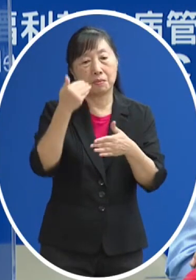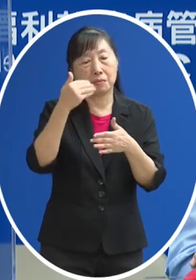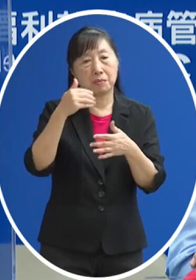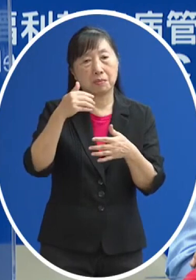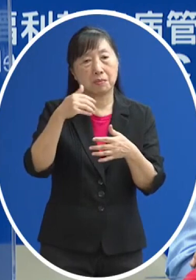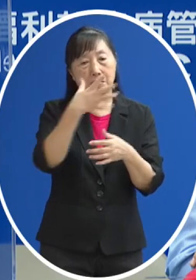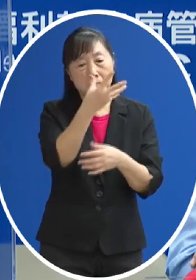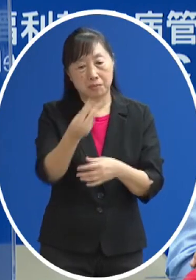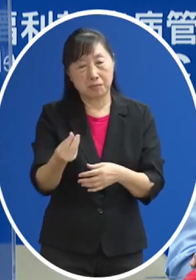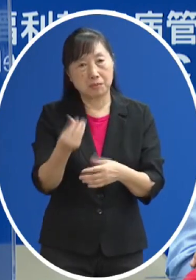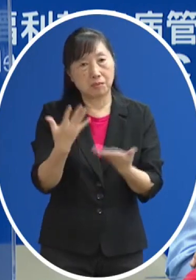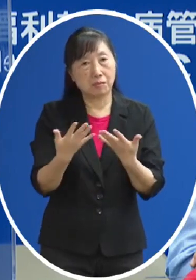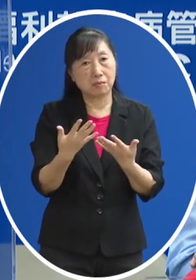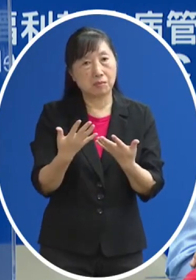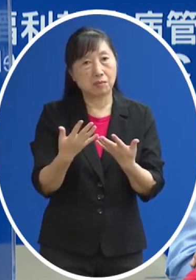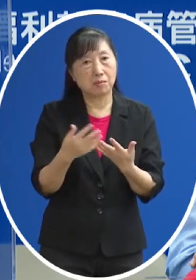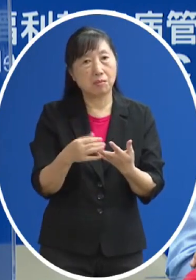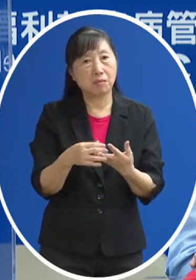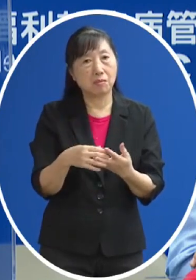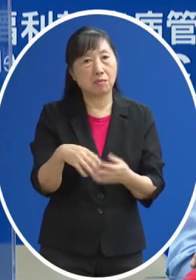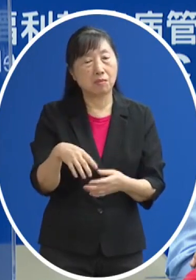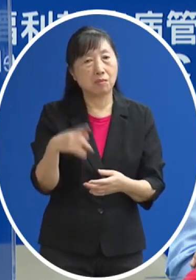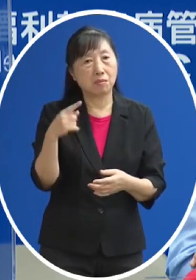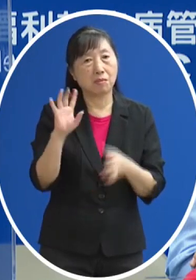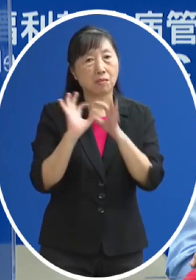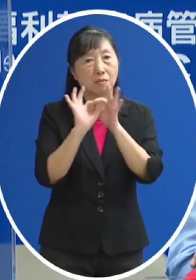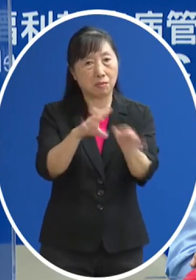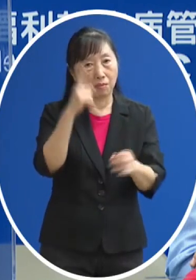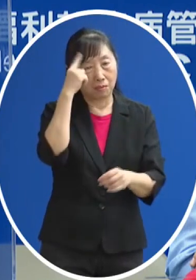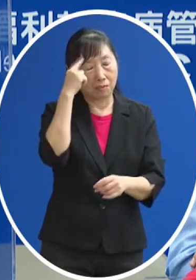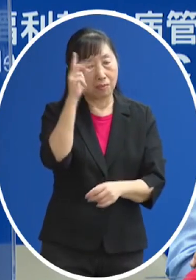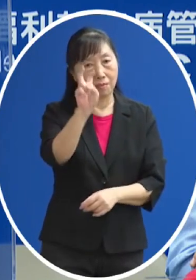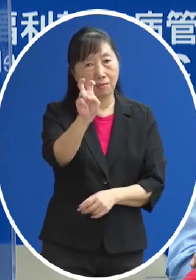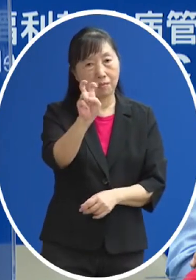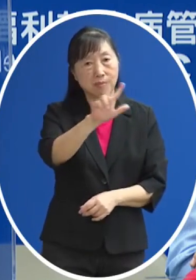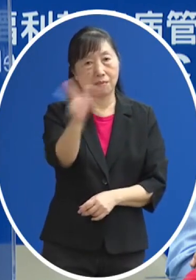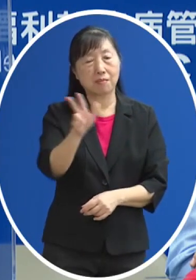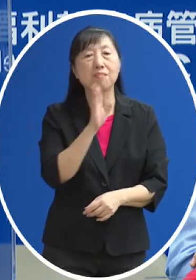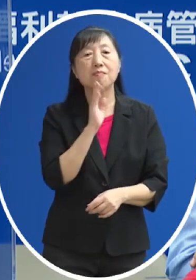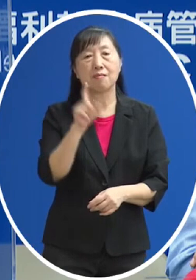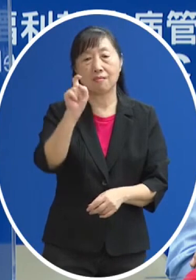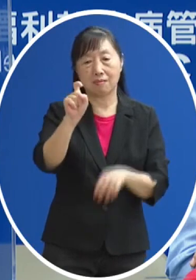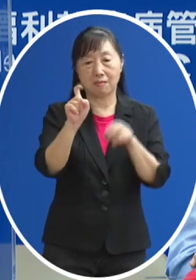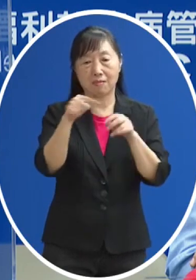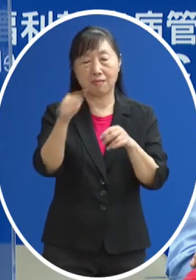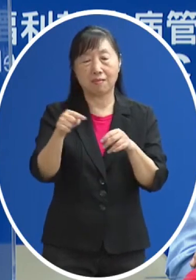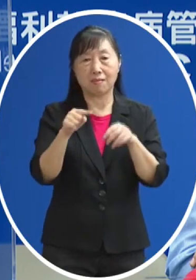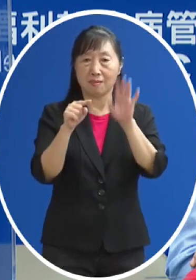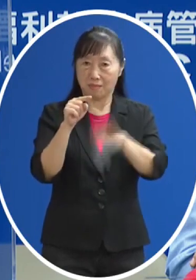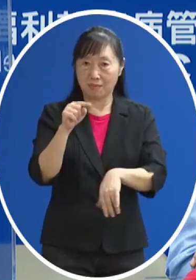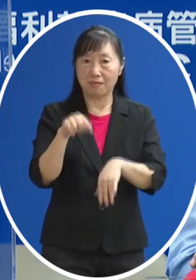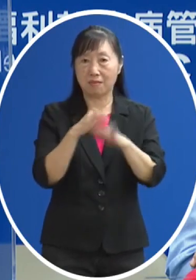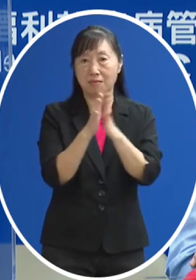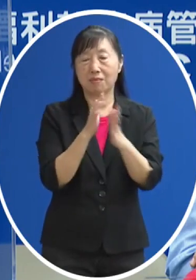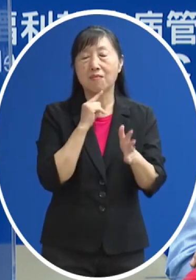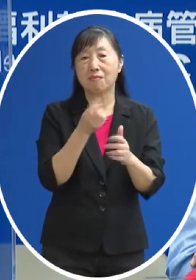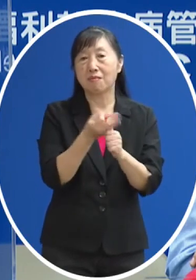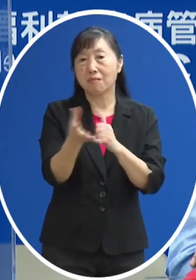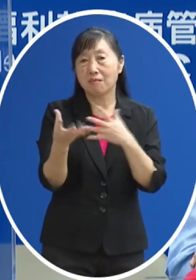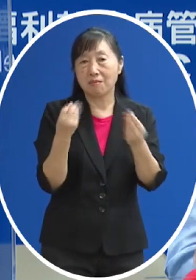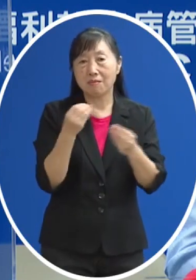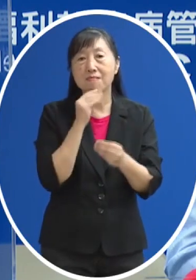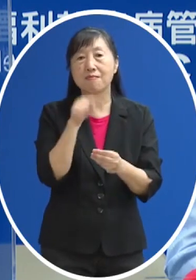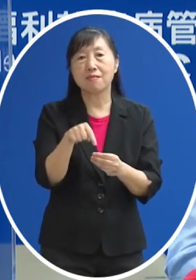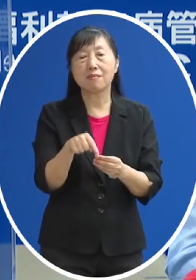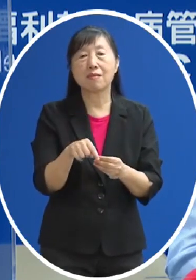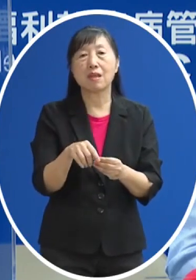到应该20天了，有连续20天没有超过10例的不明感染源， 那三个礼拜更是